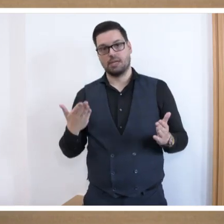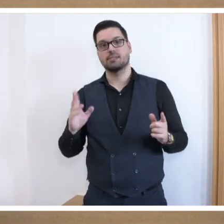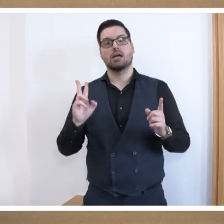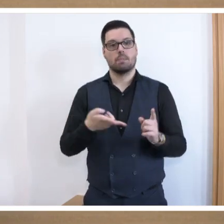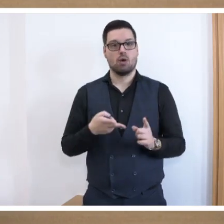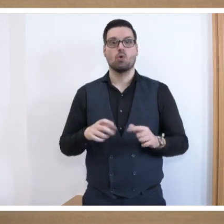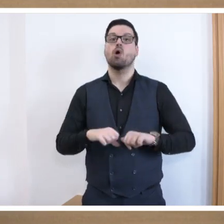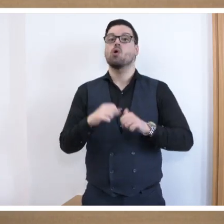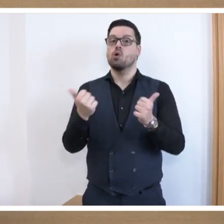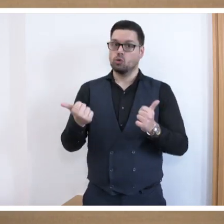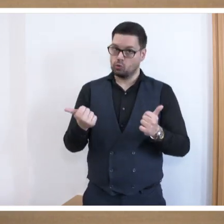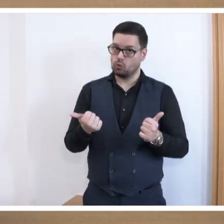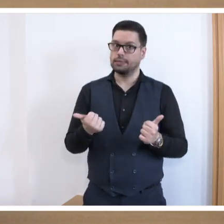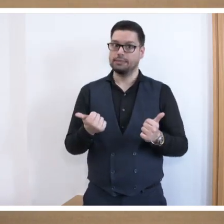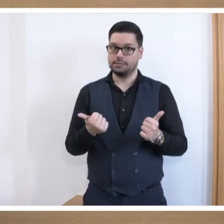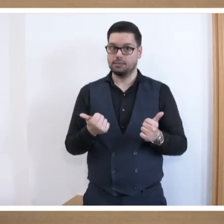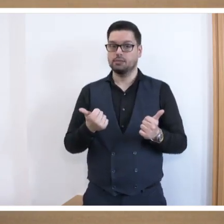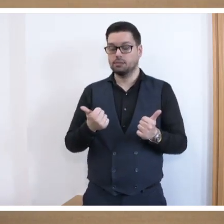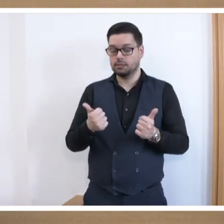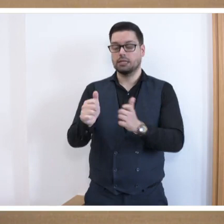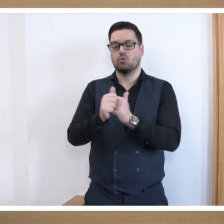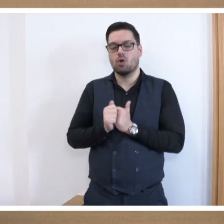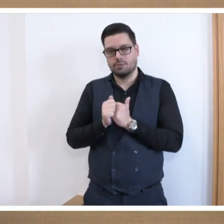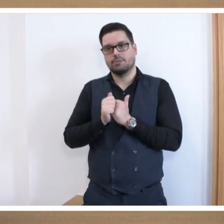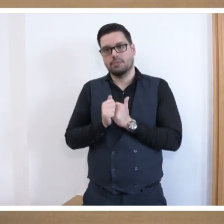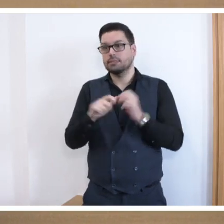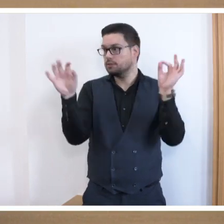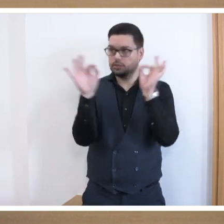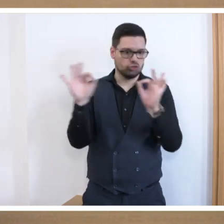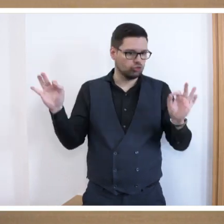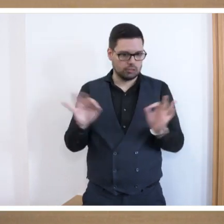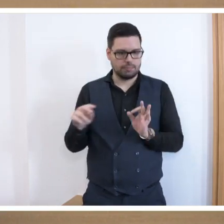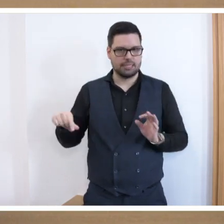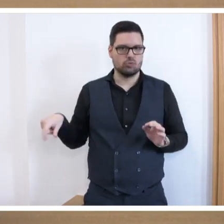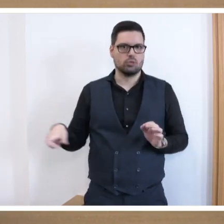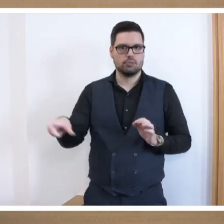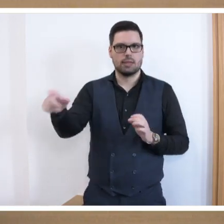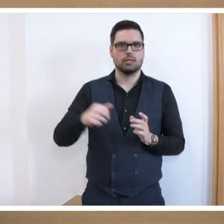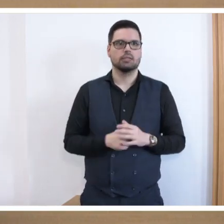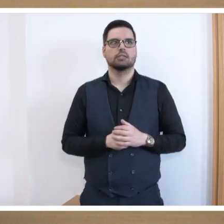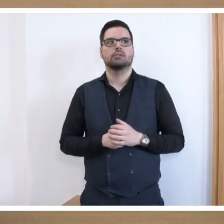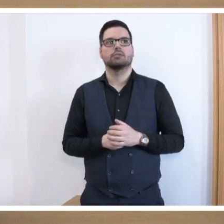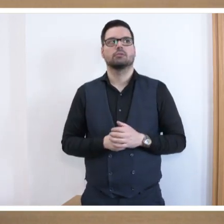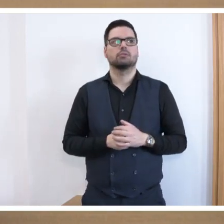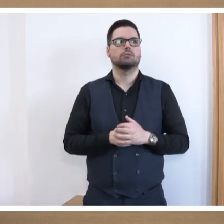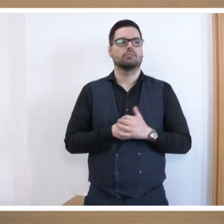der Faktor Glück hat an der Stelle einen großen Beitrag geleistet, dass es nicht schlimmer in Sulzbach kam. Und ich